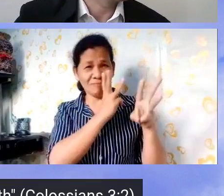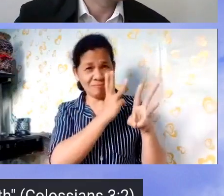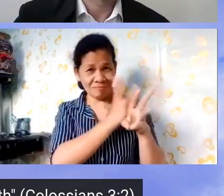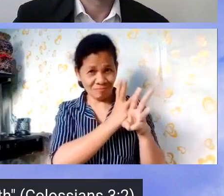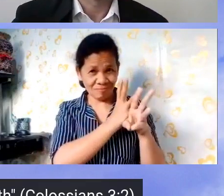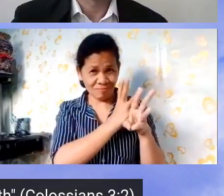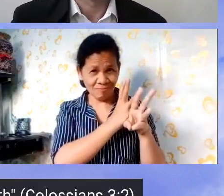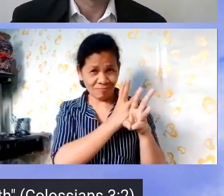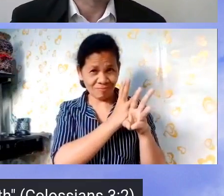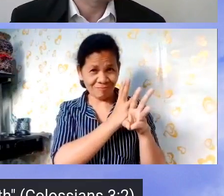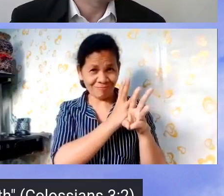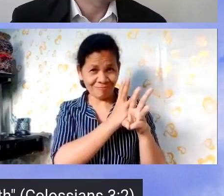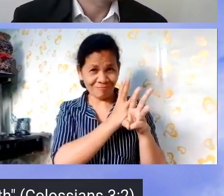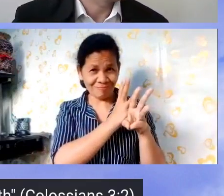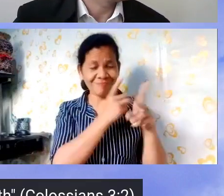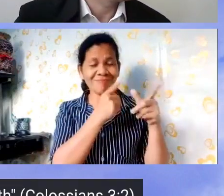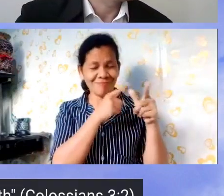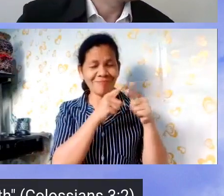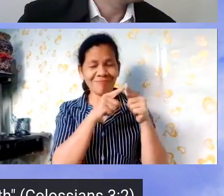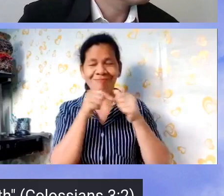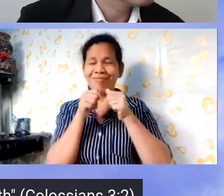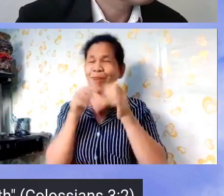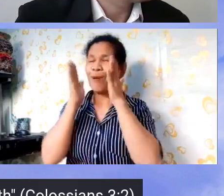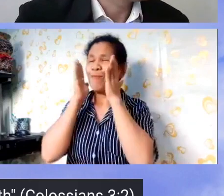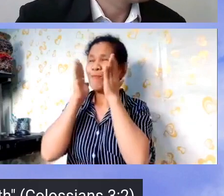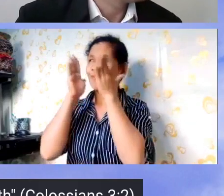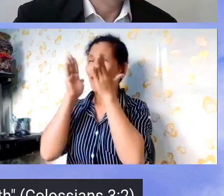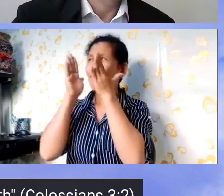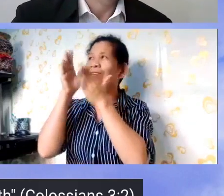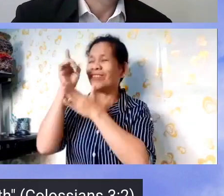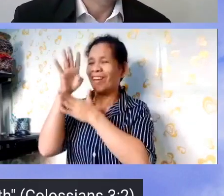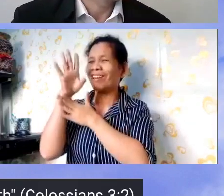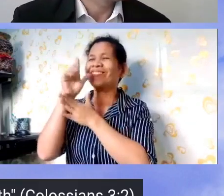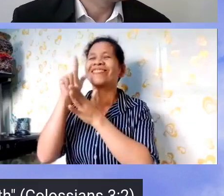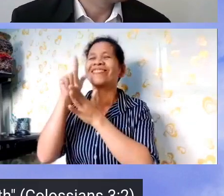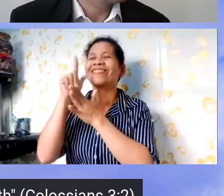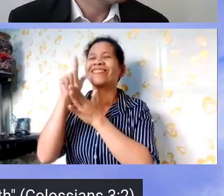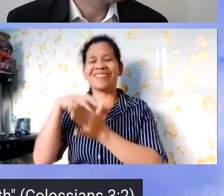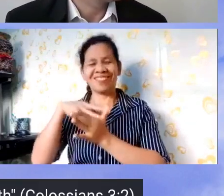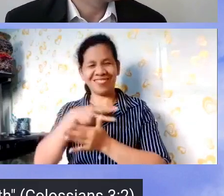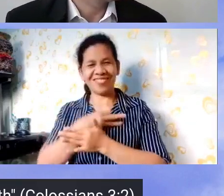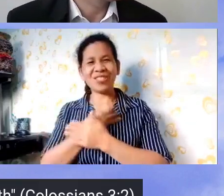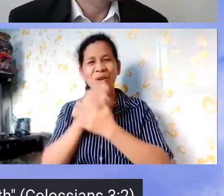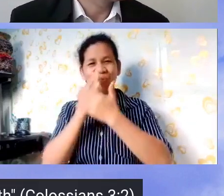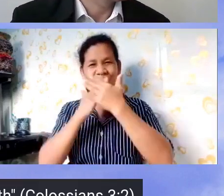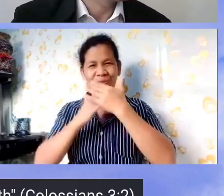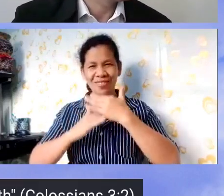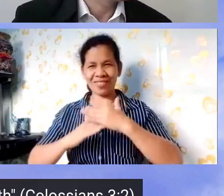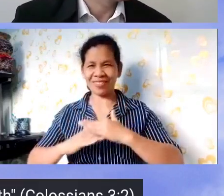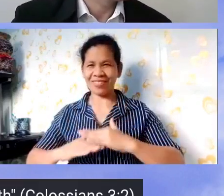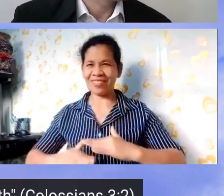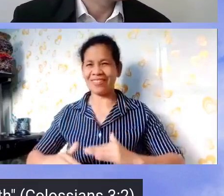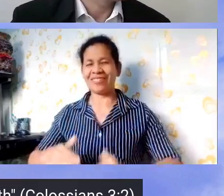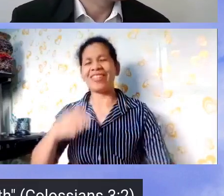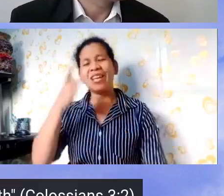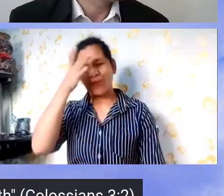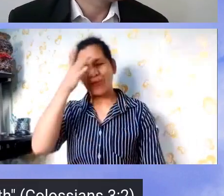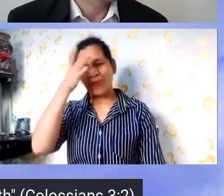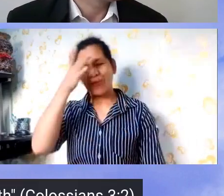magiging payapa ang ating mga kaisipat kalooban, mga minamahal na mga kapatid ko. Ha? Magiging payapa po.